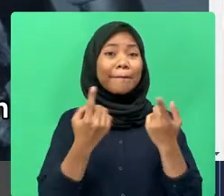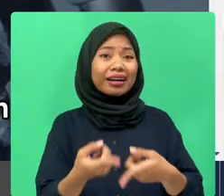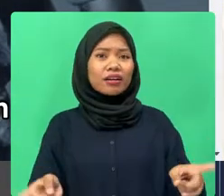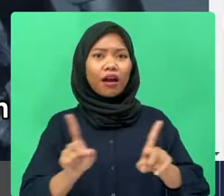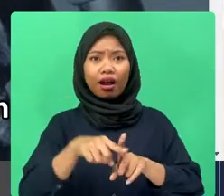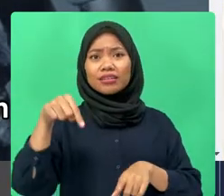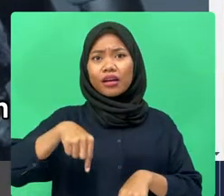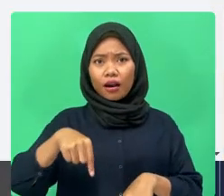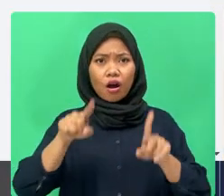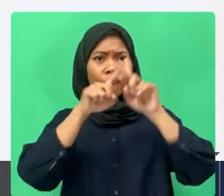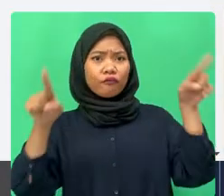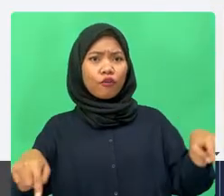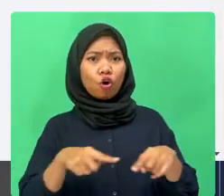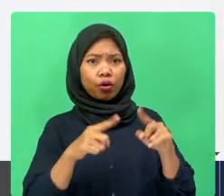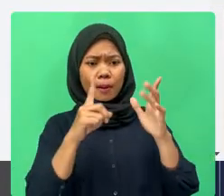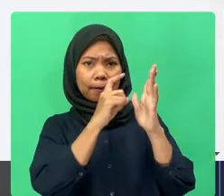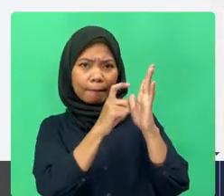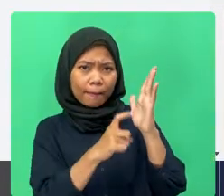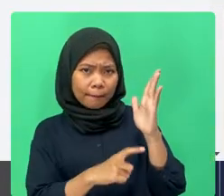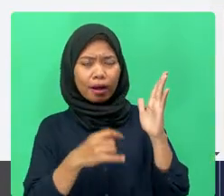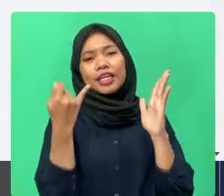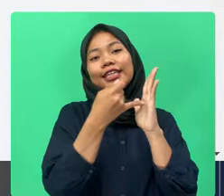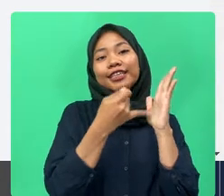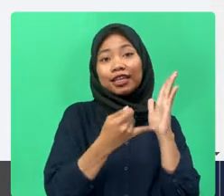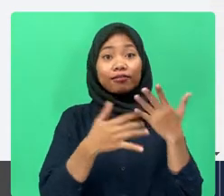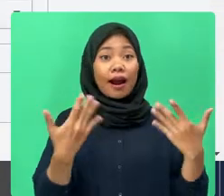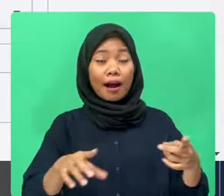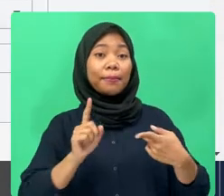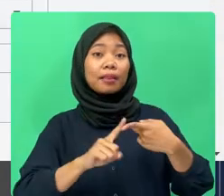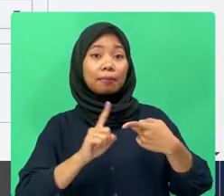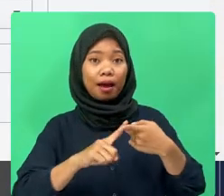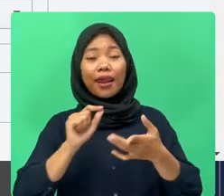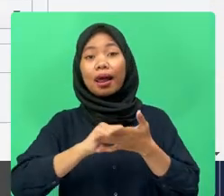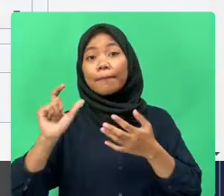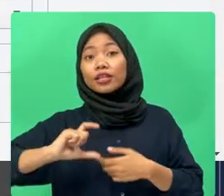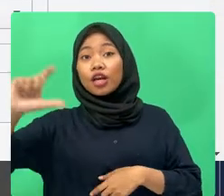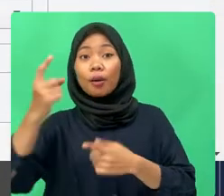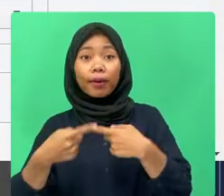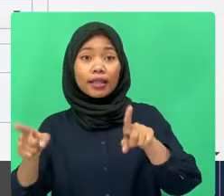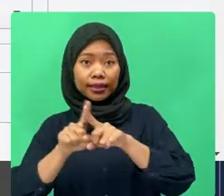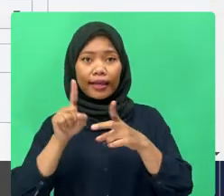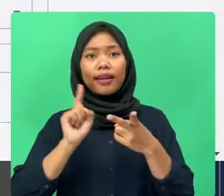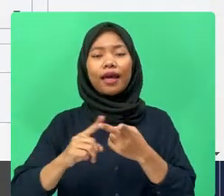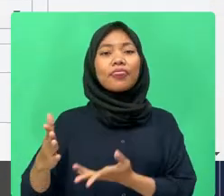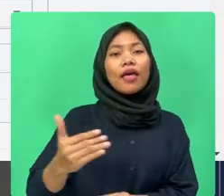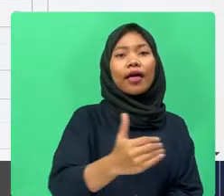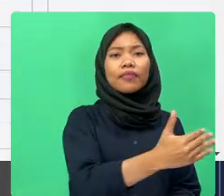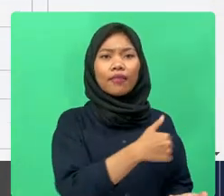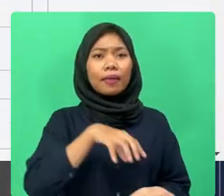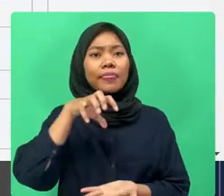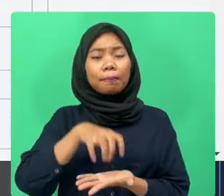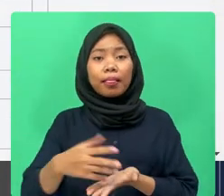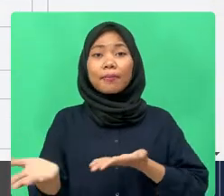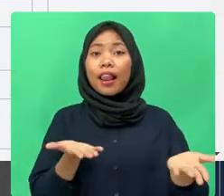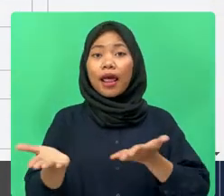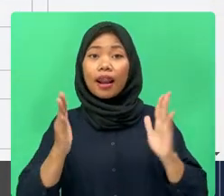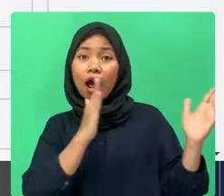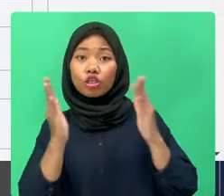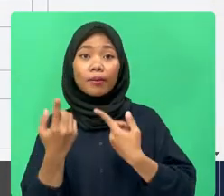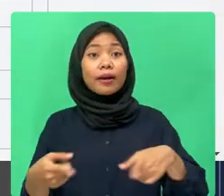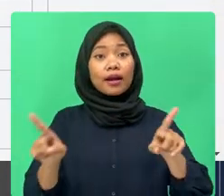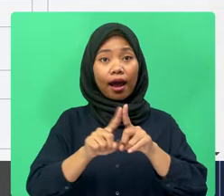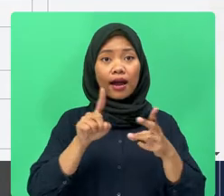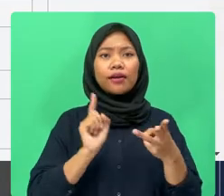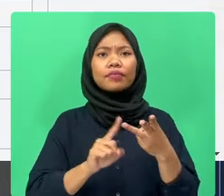pengurusan acara perkawinan, Justin kini hanya perlu mengisi beberapa pertanyaan seperti nama calon pengantin, data jasa